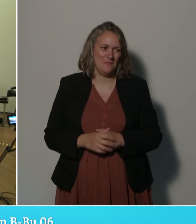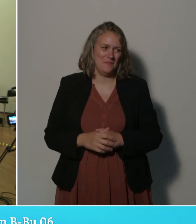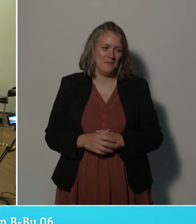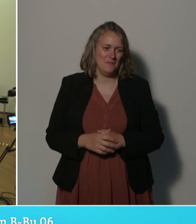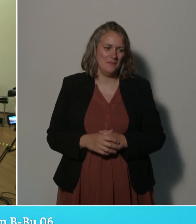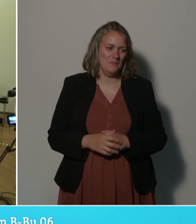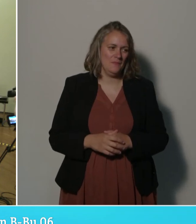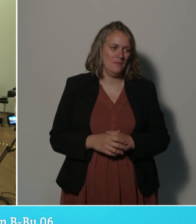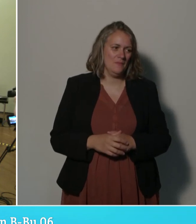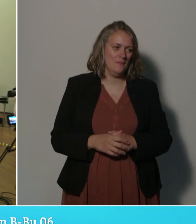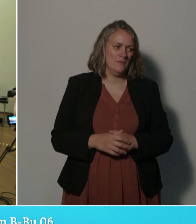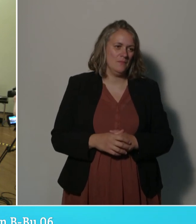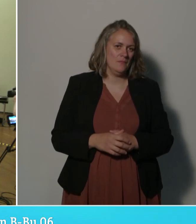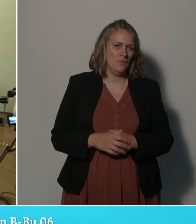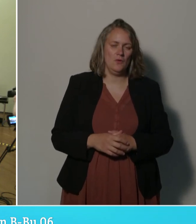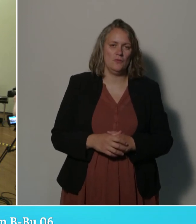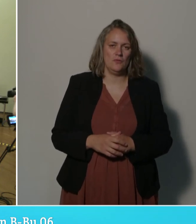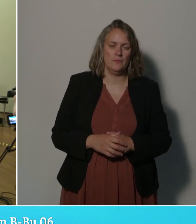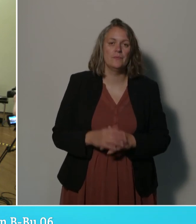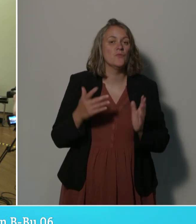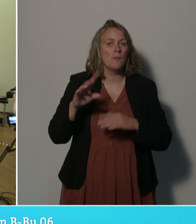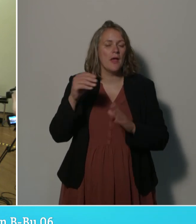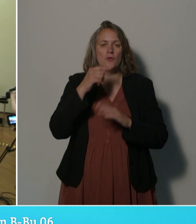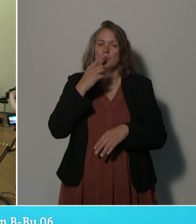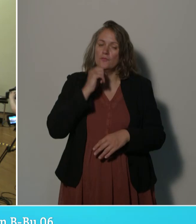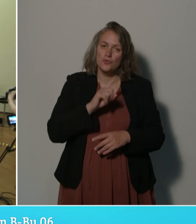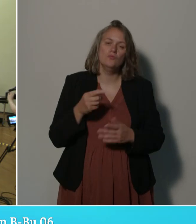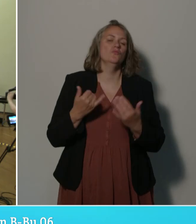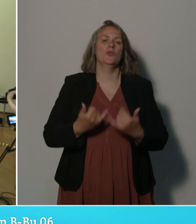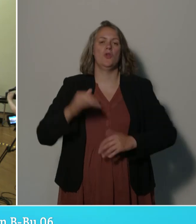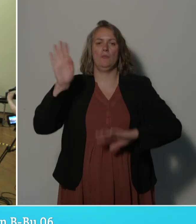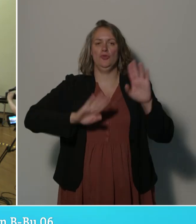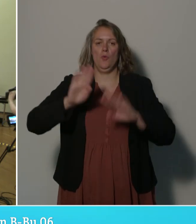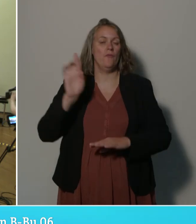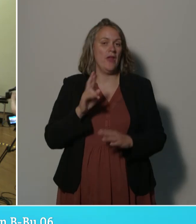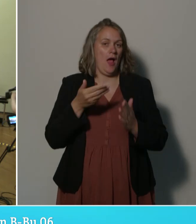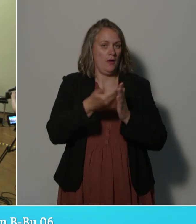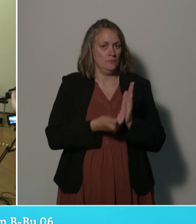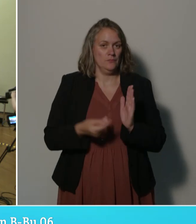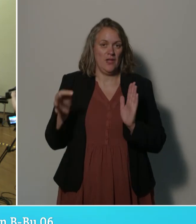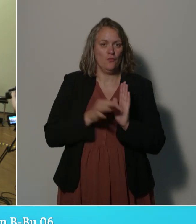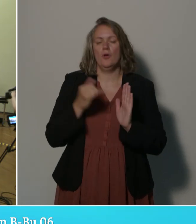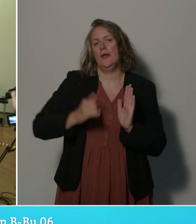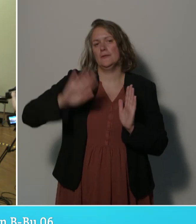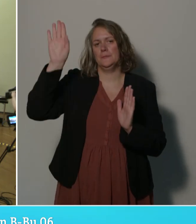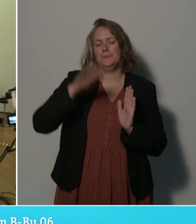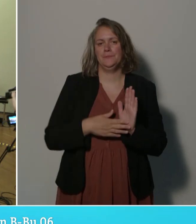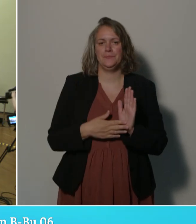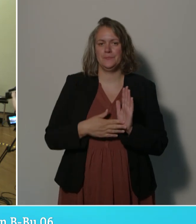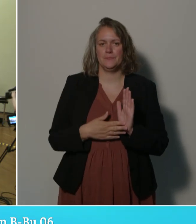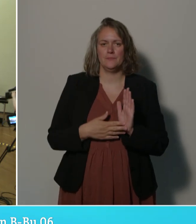Weitere Wortmeldungen gibt es nicht. Dann kommen wir zur Abstimmung. Wer dieser Beschlussvorlage zustimmt, bitte ich um das